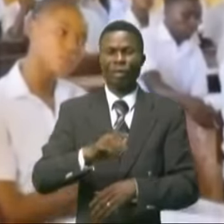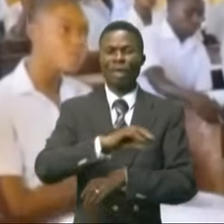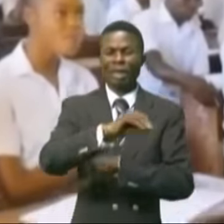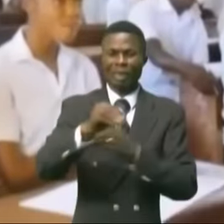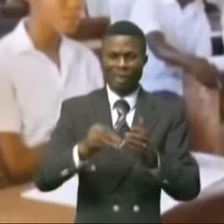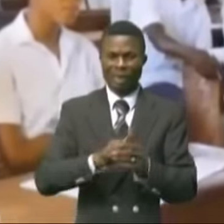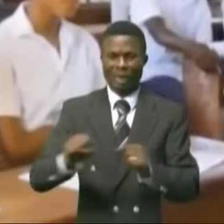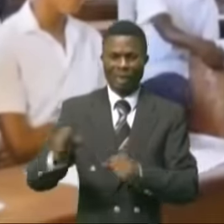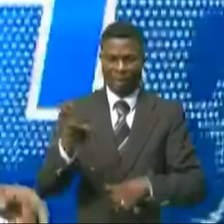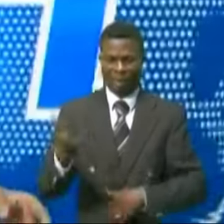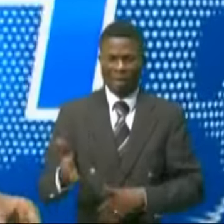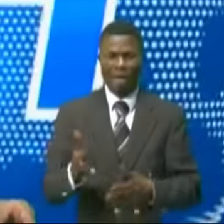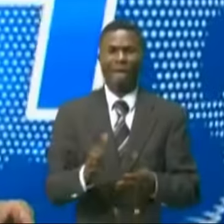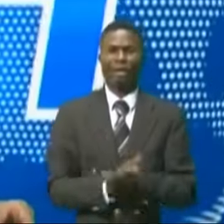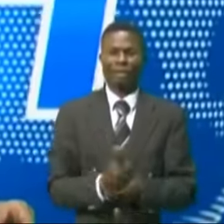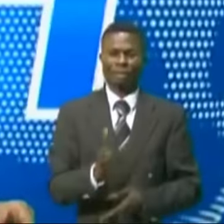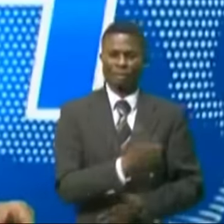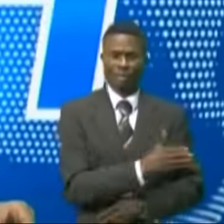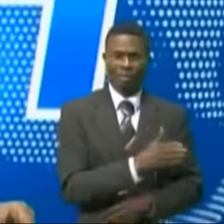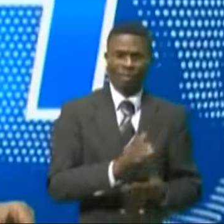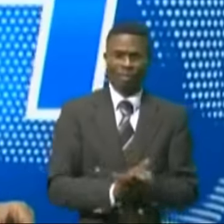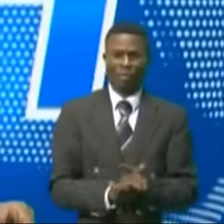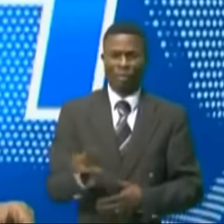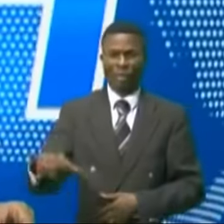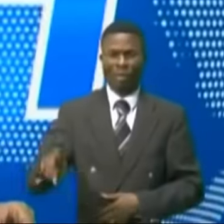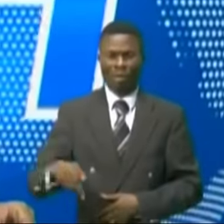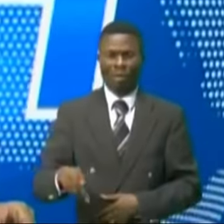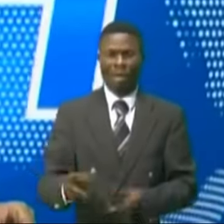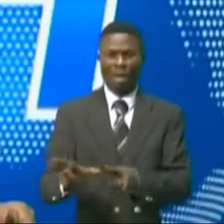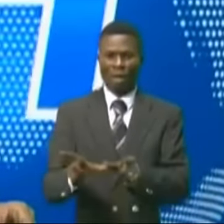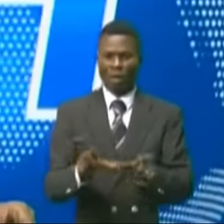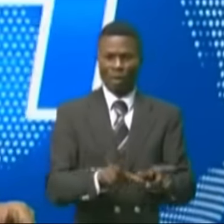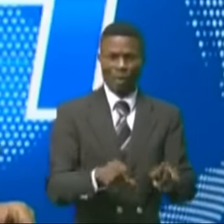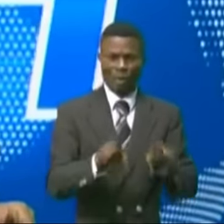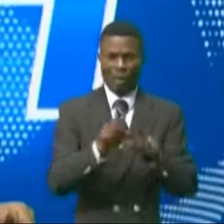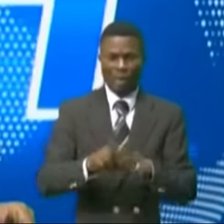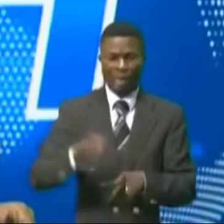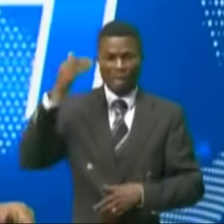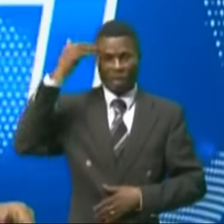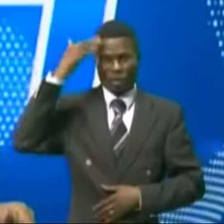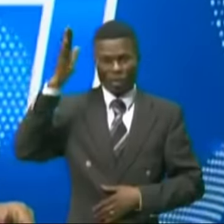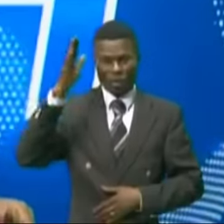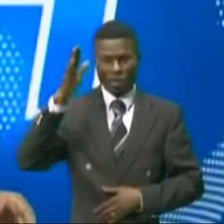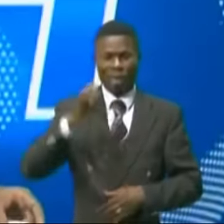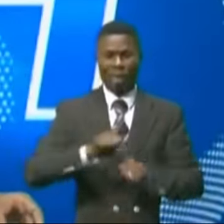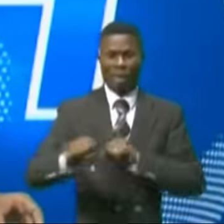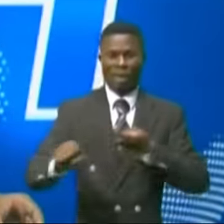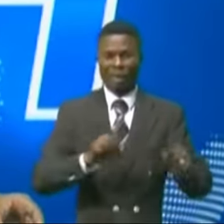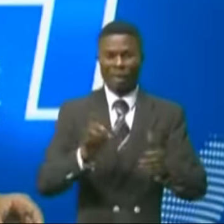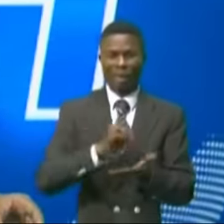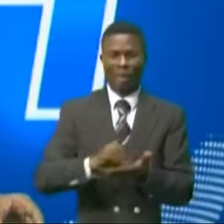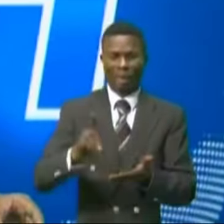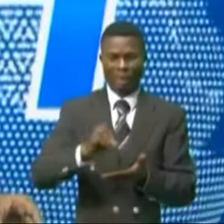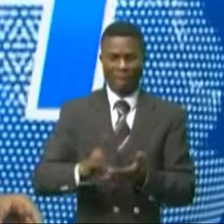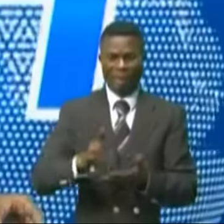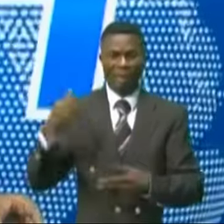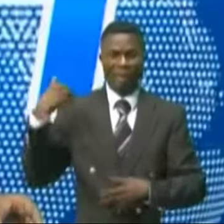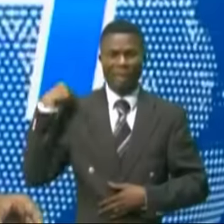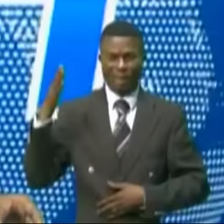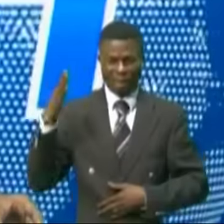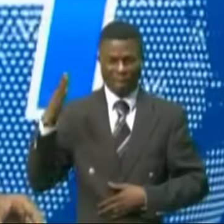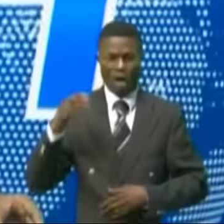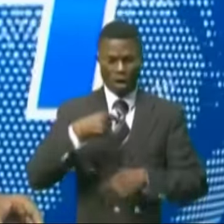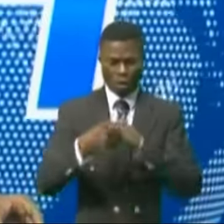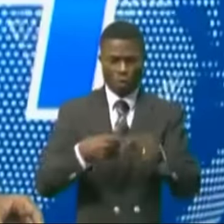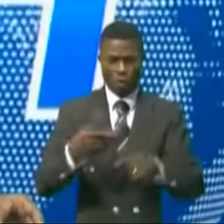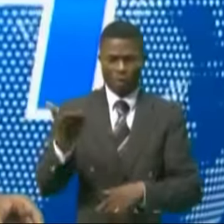Kampala, en Ouganda. Les provinces du Lualaba et celles de l'Équateur, les épreuves hors session de l'examen d'État ont été